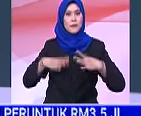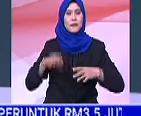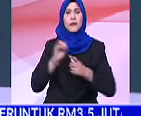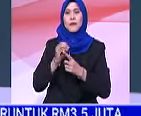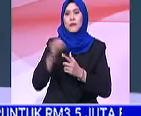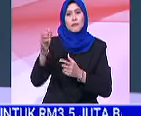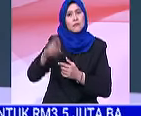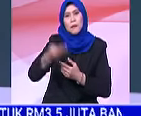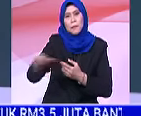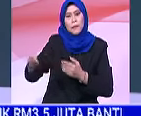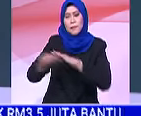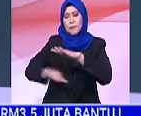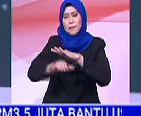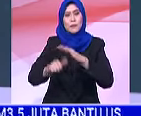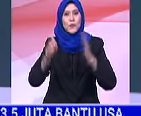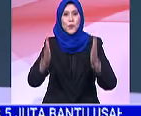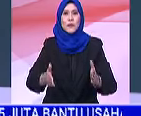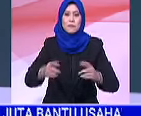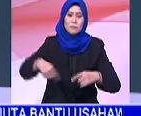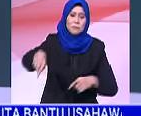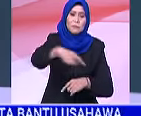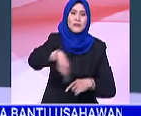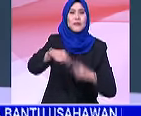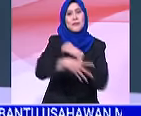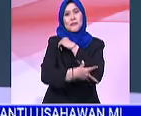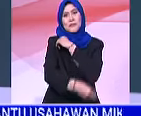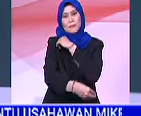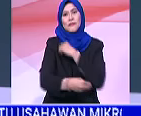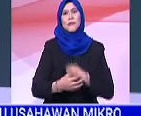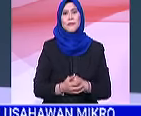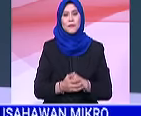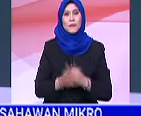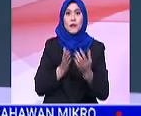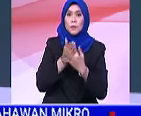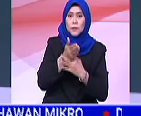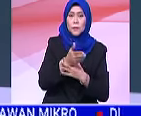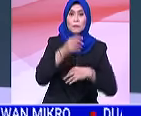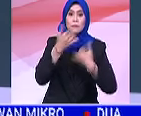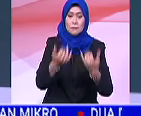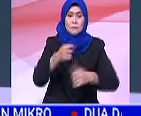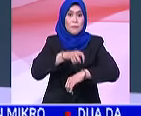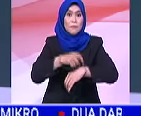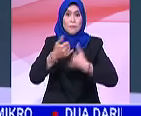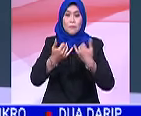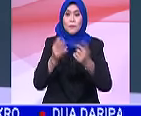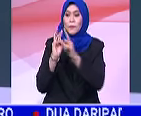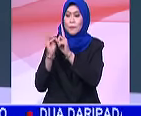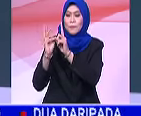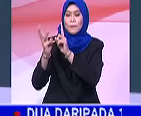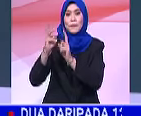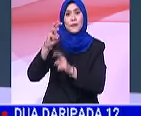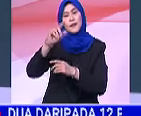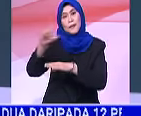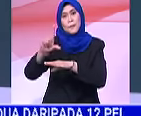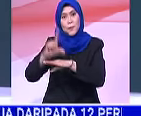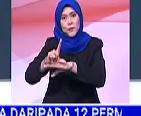keperluan asas kepada mereka yang kurang menasib baik dan berkait isu kemiskinan. Melalui peredaran masa, Jabatan Kebajikan Masyarakat JKM